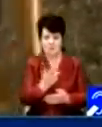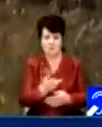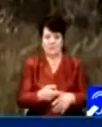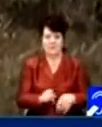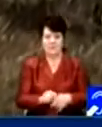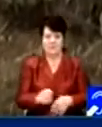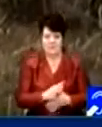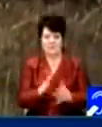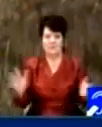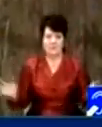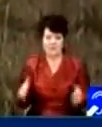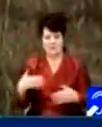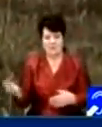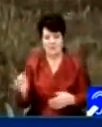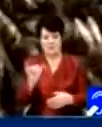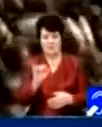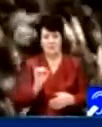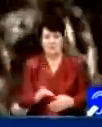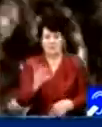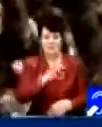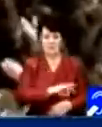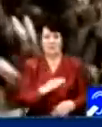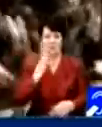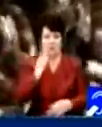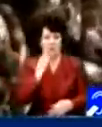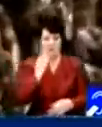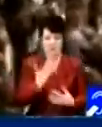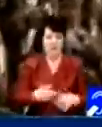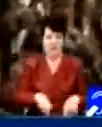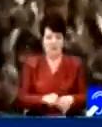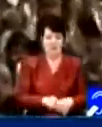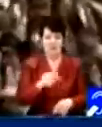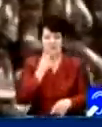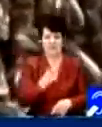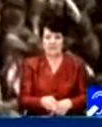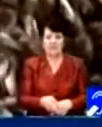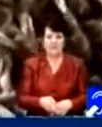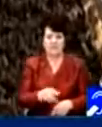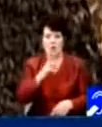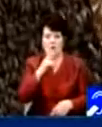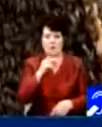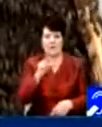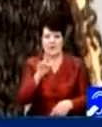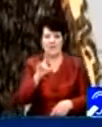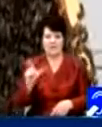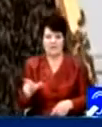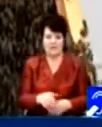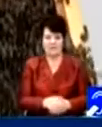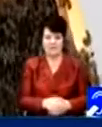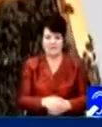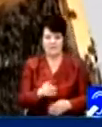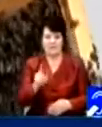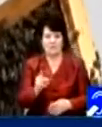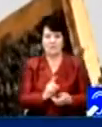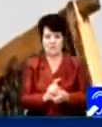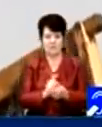interzise în mare parte din Uniunea Europeană, dar folosite în România. Și astfel, mierea devine din leac o travă. Efectul e cu bătaie foarte lungă, să